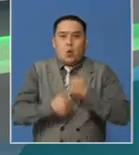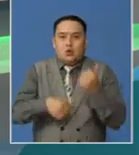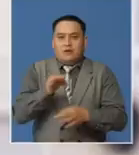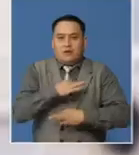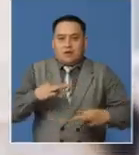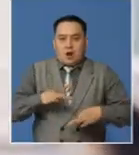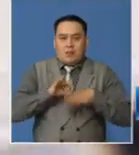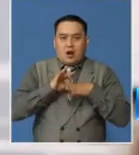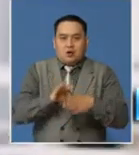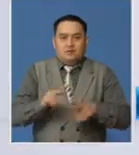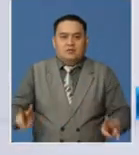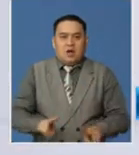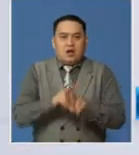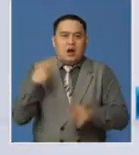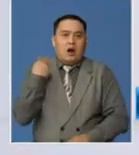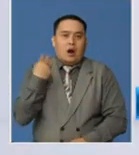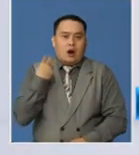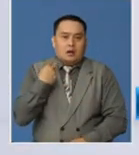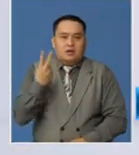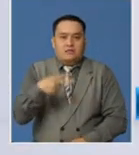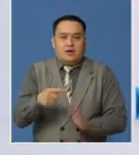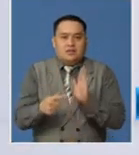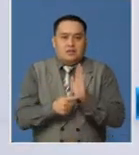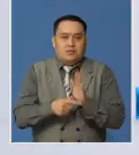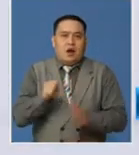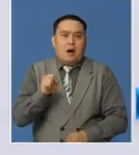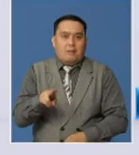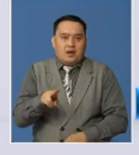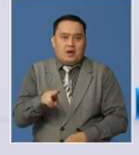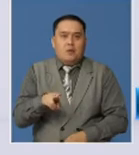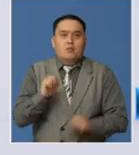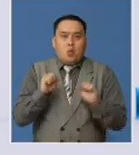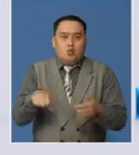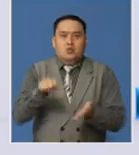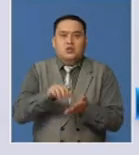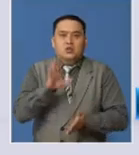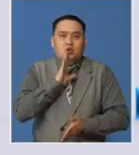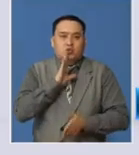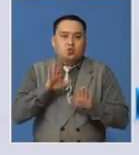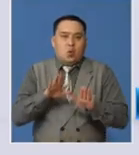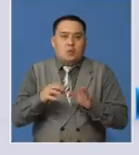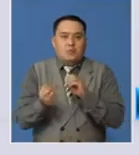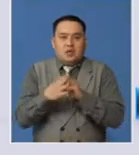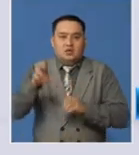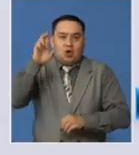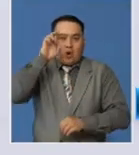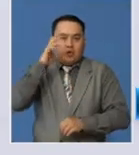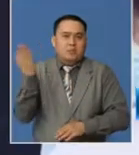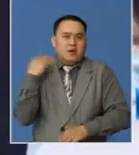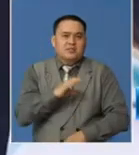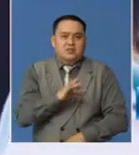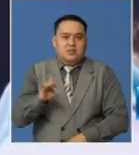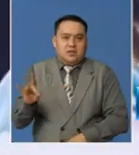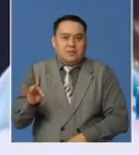финал которого пройдет в столице Великобритании, Лондоне, 27 апреля, могут участвовать девушки только из всех 15 стран